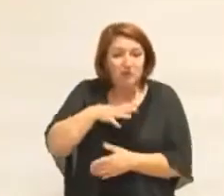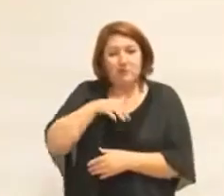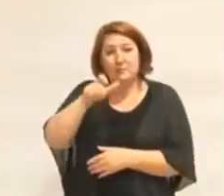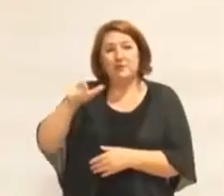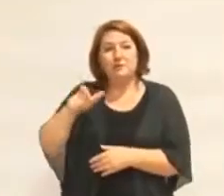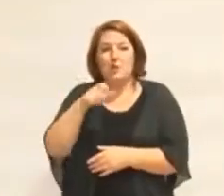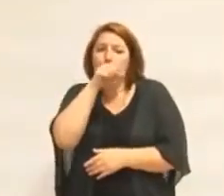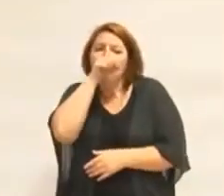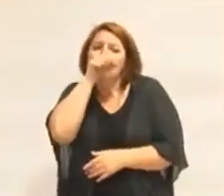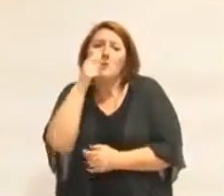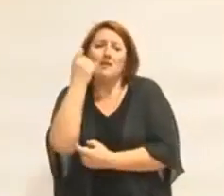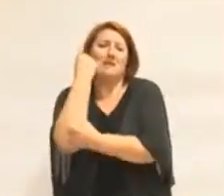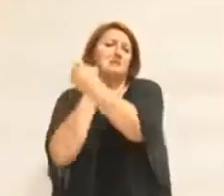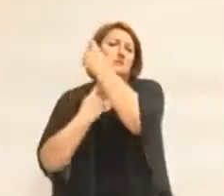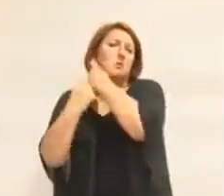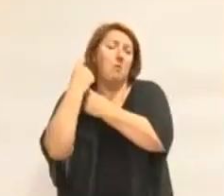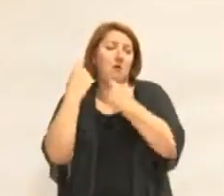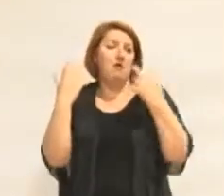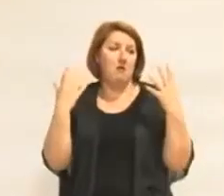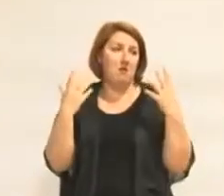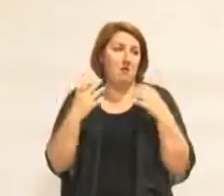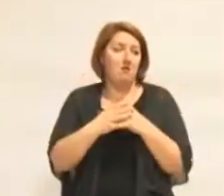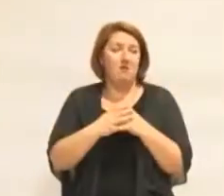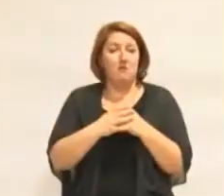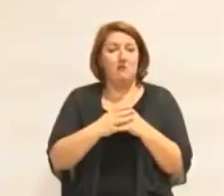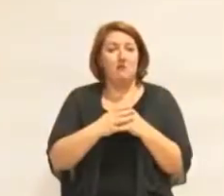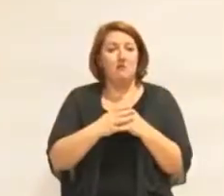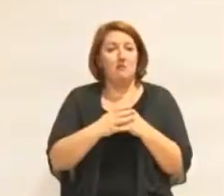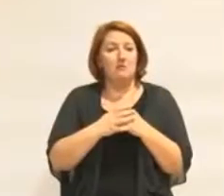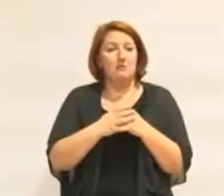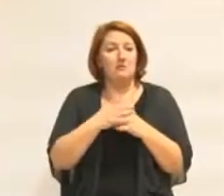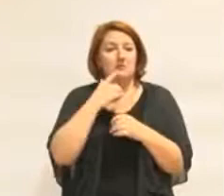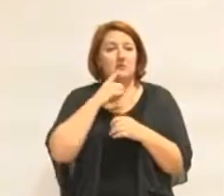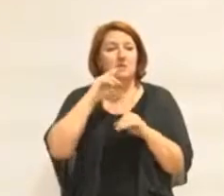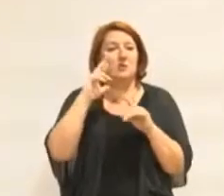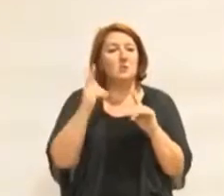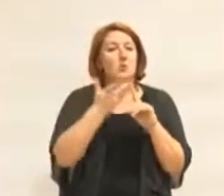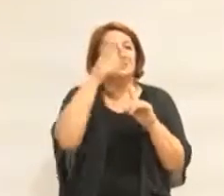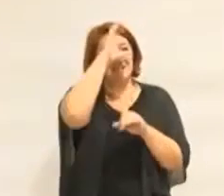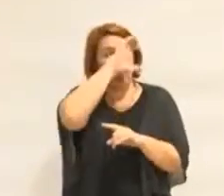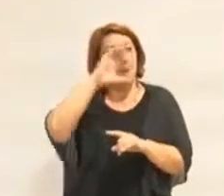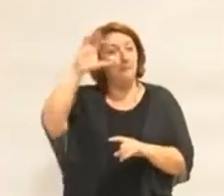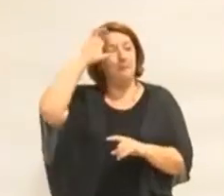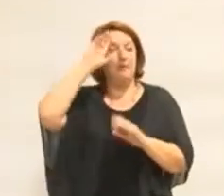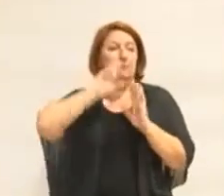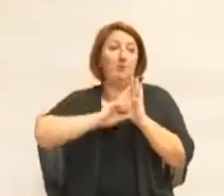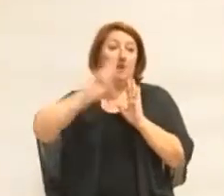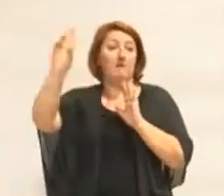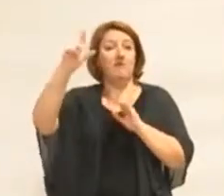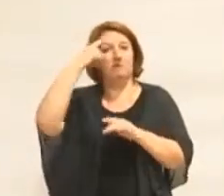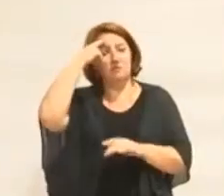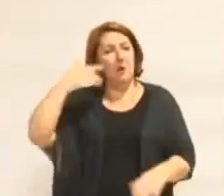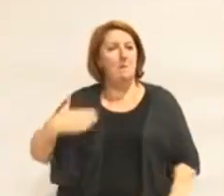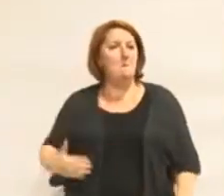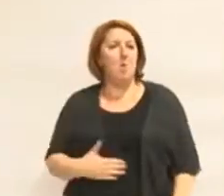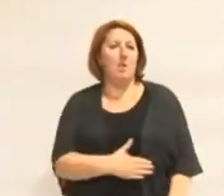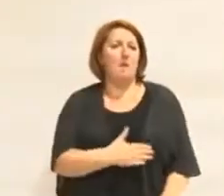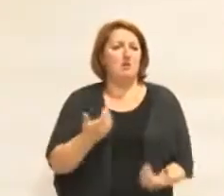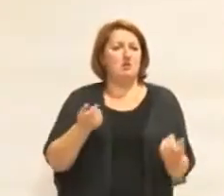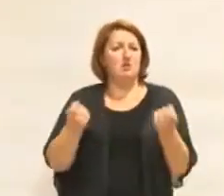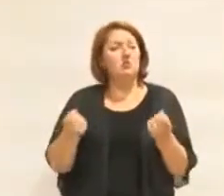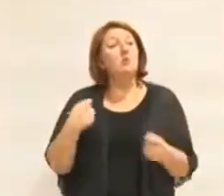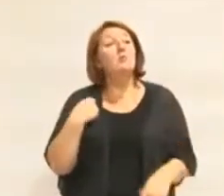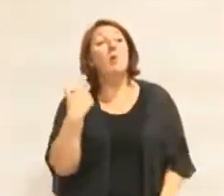et les références au Troisième Empire et à la gestion bonapartiste, le 3, pas le